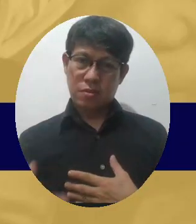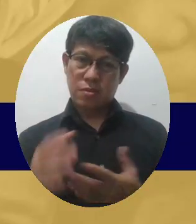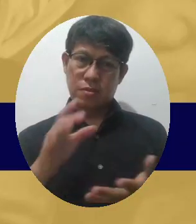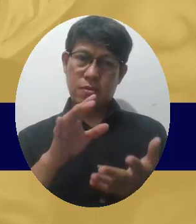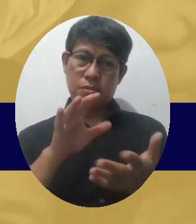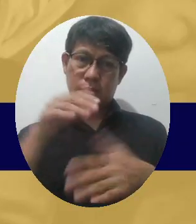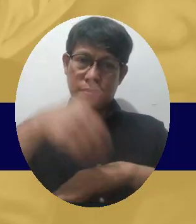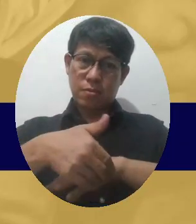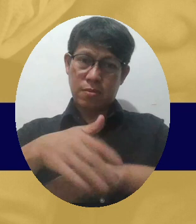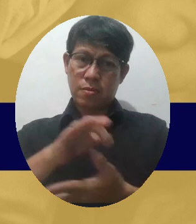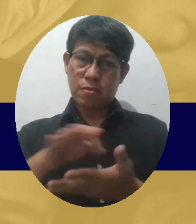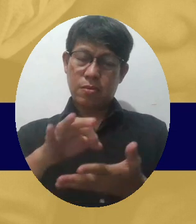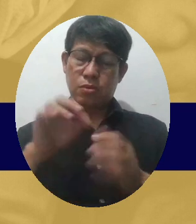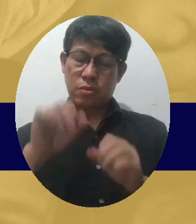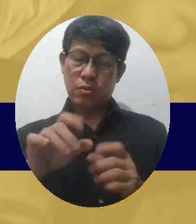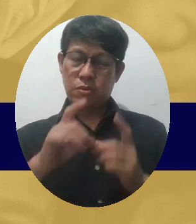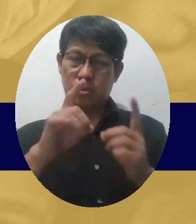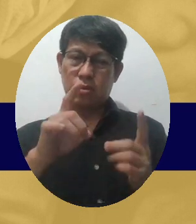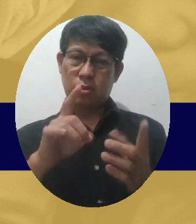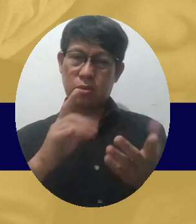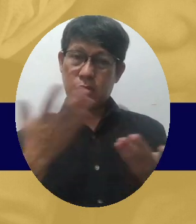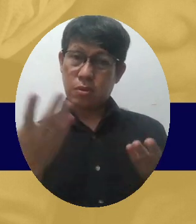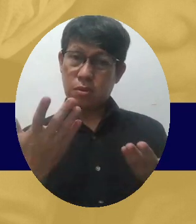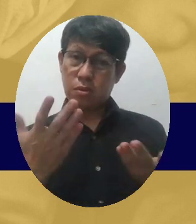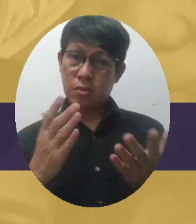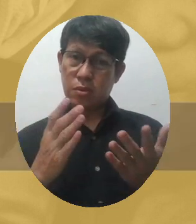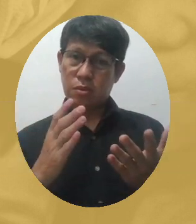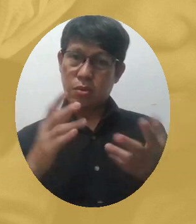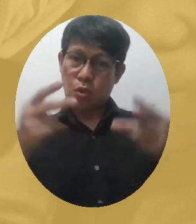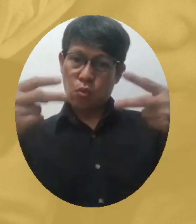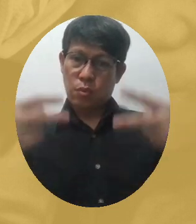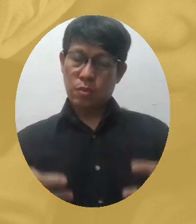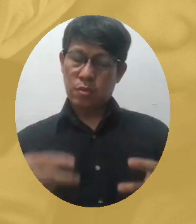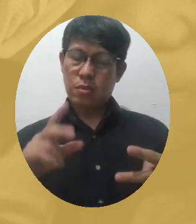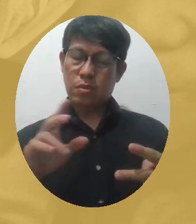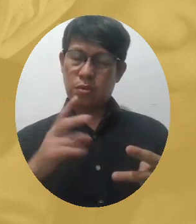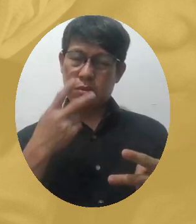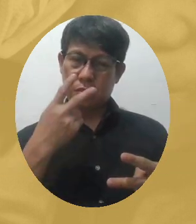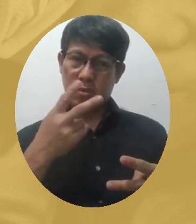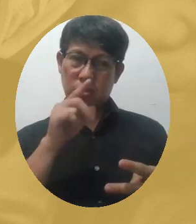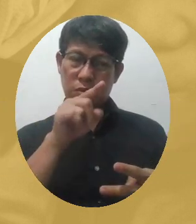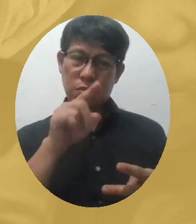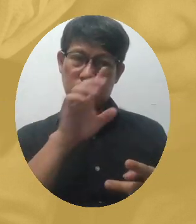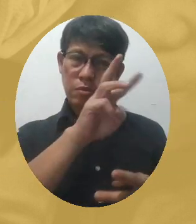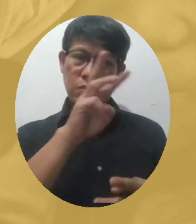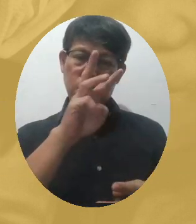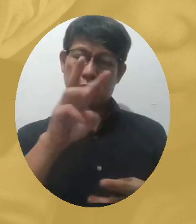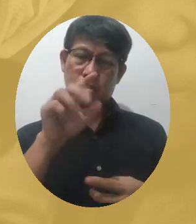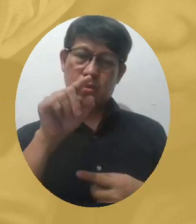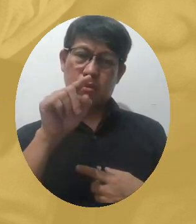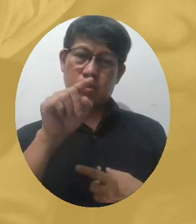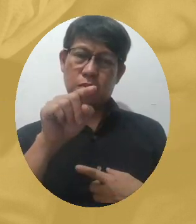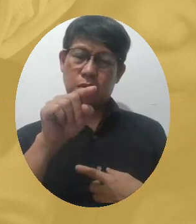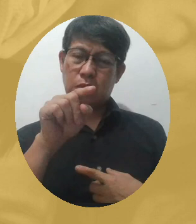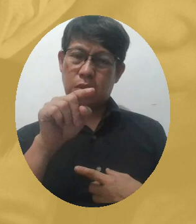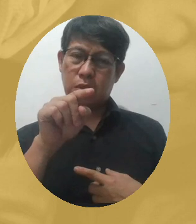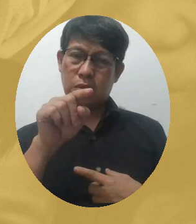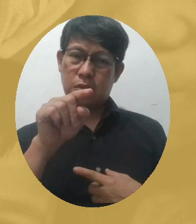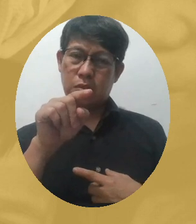natin ang ating mga bank accounts. Maaari din kayo mag-donate sa pamamagitan ng ating website. Sadyahin kami sa